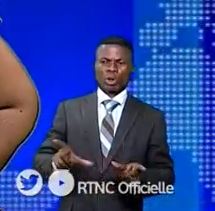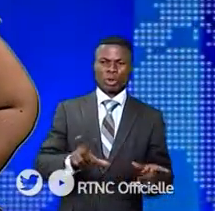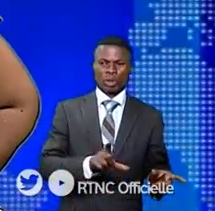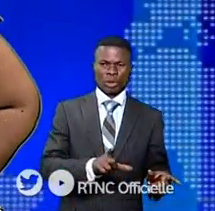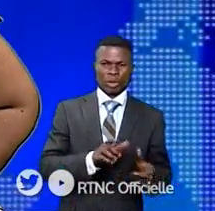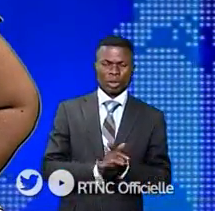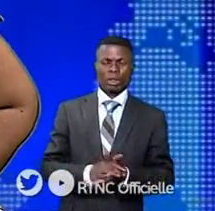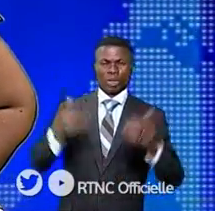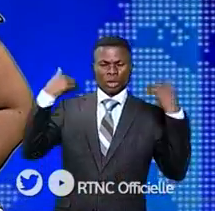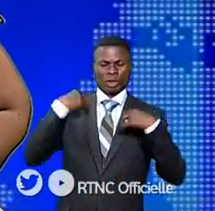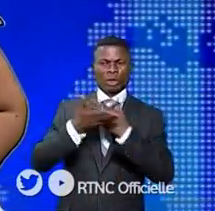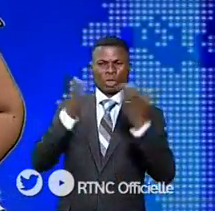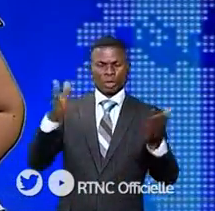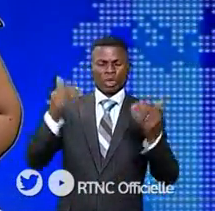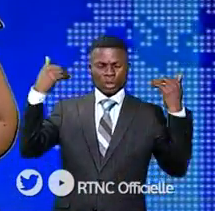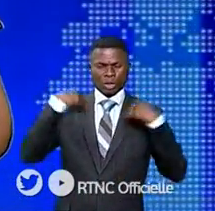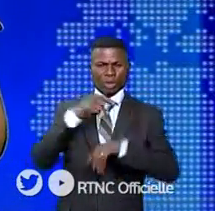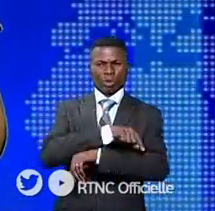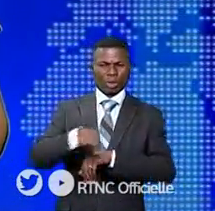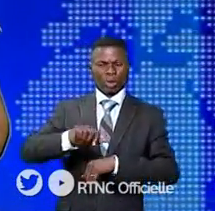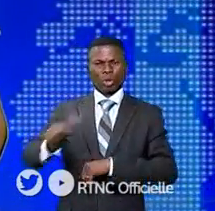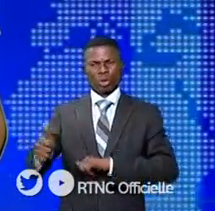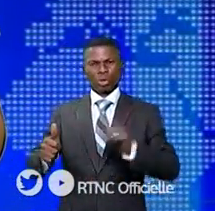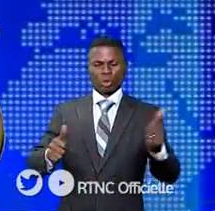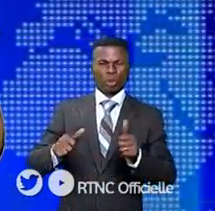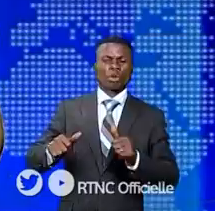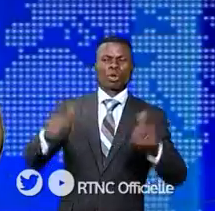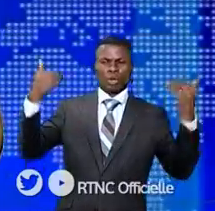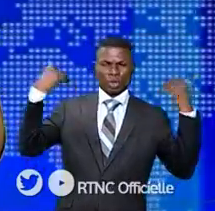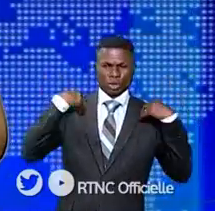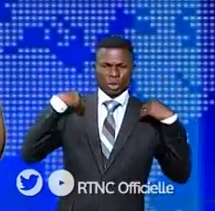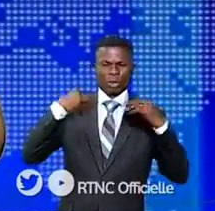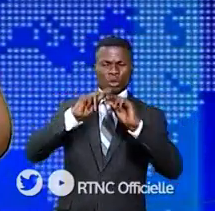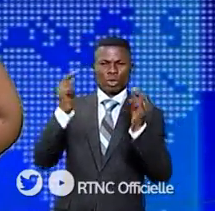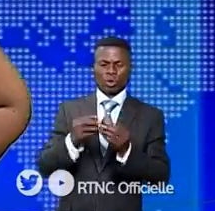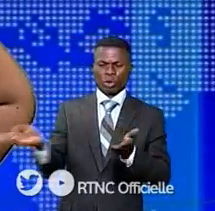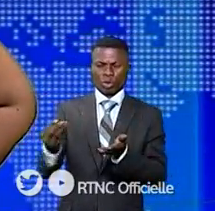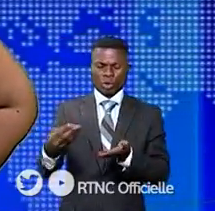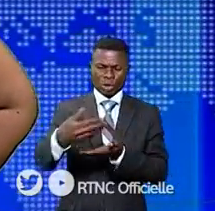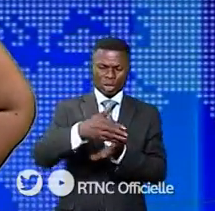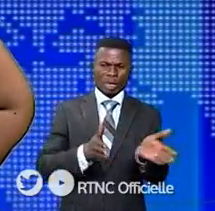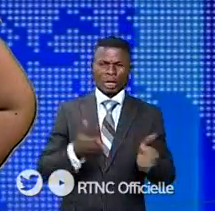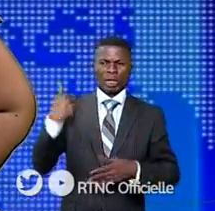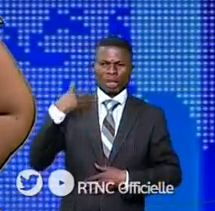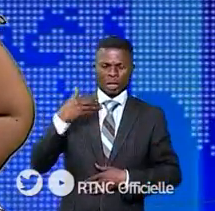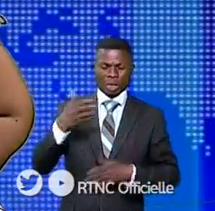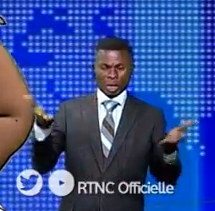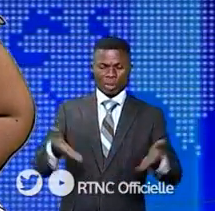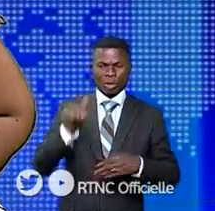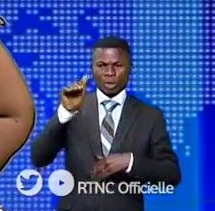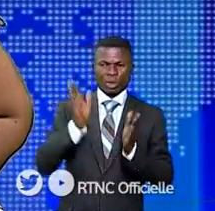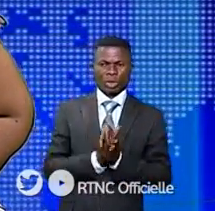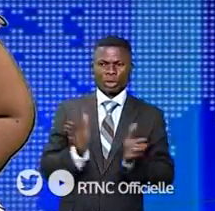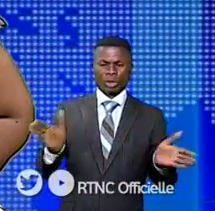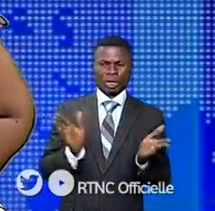maire de Kolwezi, les chefs des divisions et autres acteurs dans la chaîne de mobilisation de recettes étaient en face du directeur général